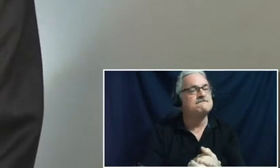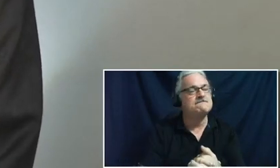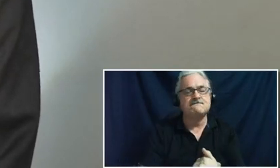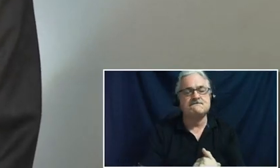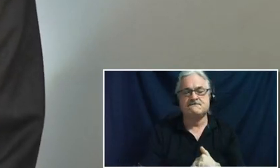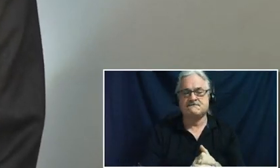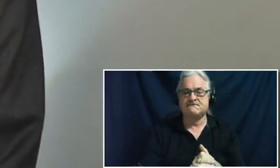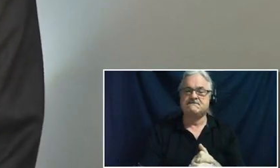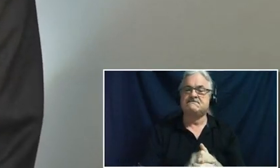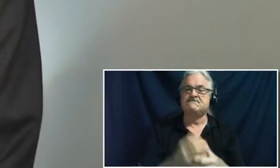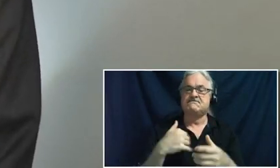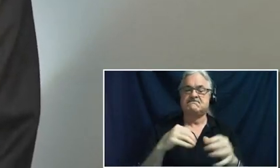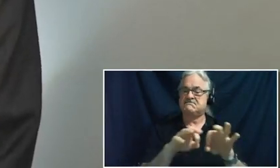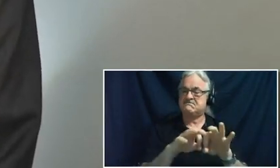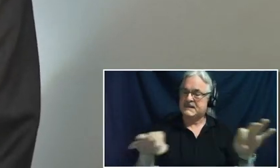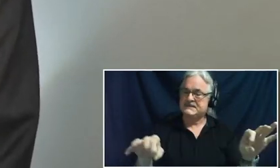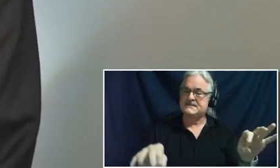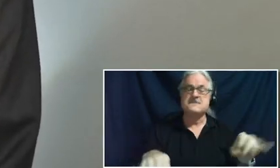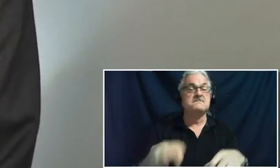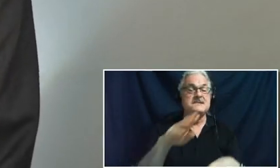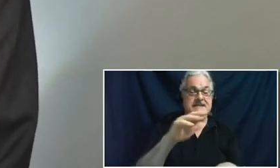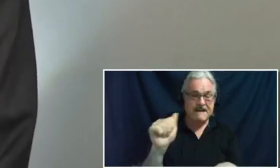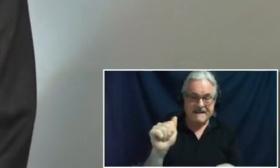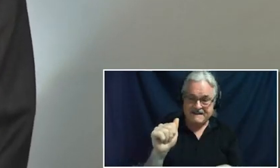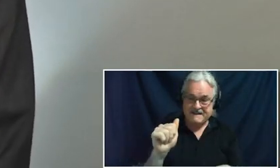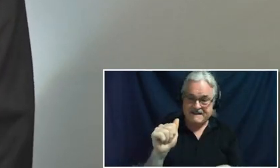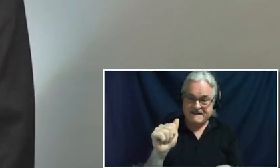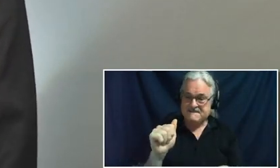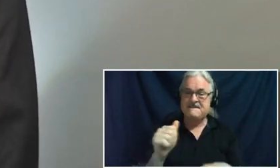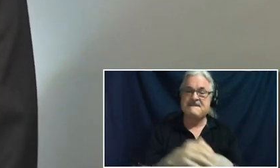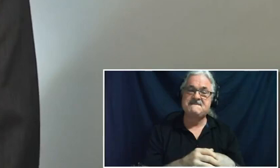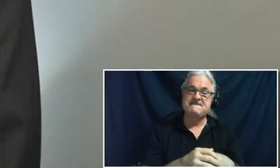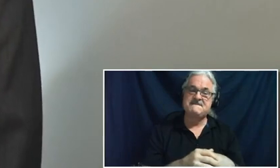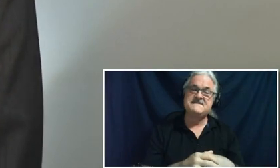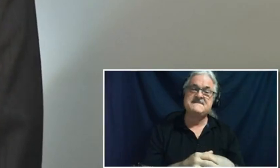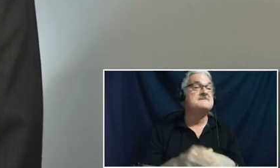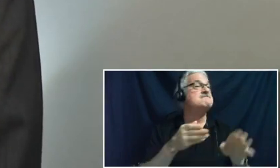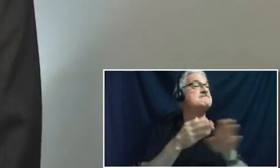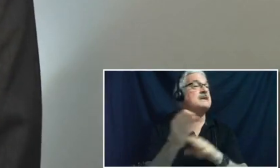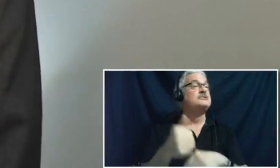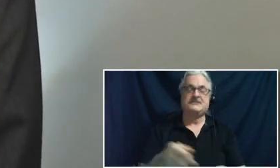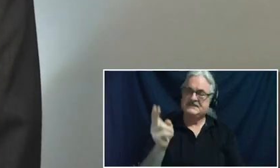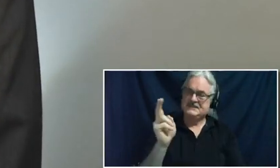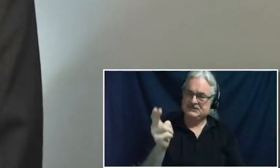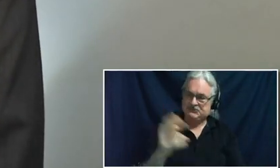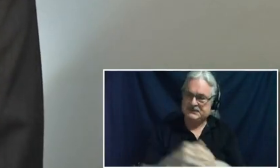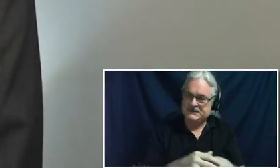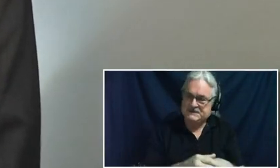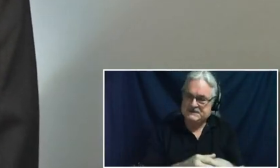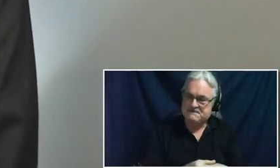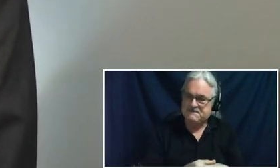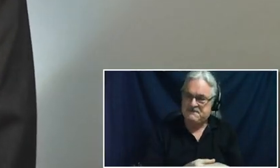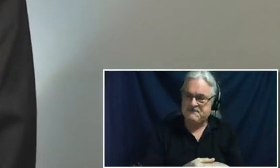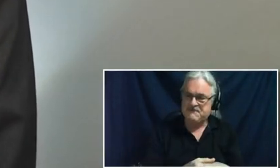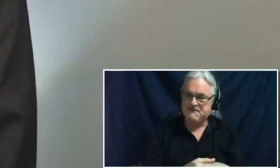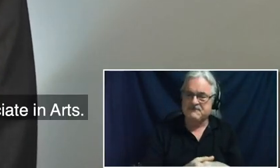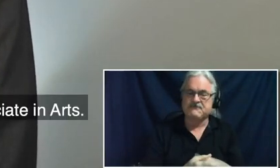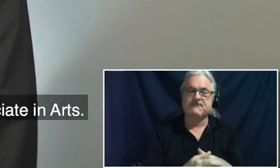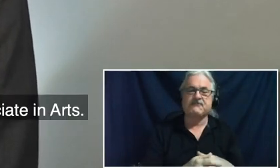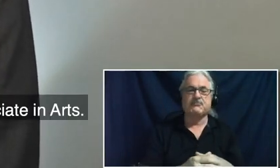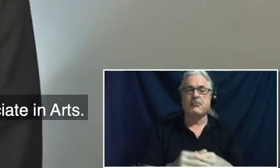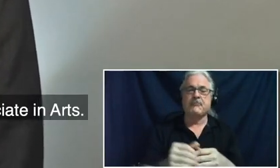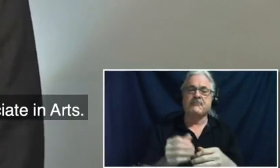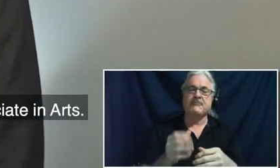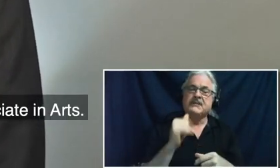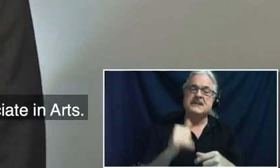une licence des arts dans l'histoire. Aujourd'hui, je travaille en tant que maîtresse assistante en établissement, préscolaire et